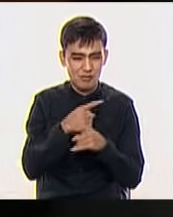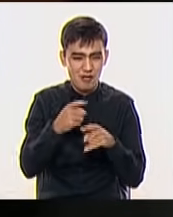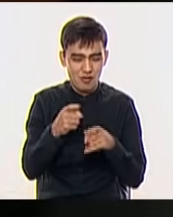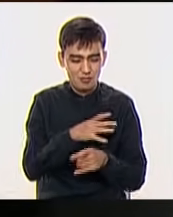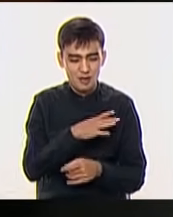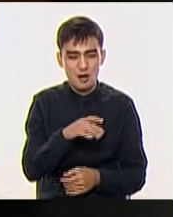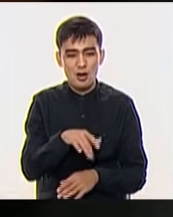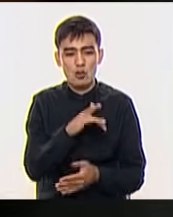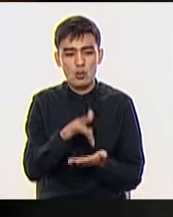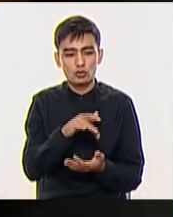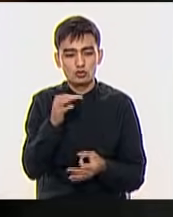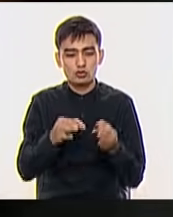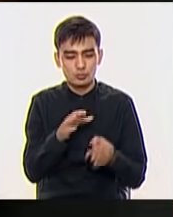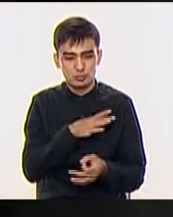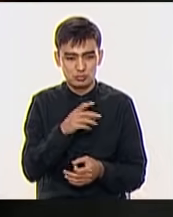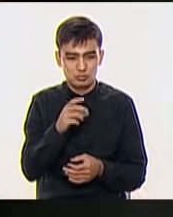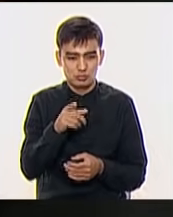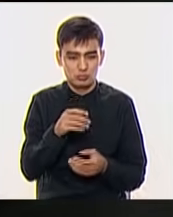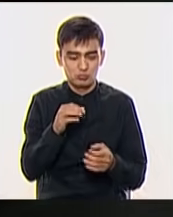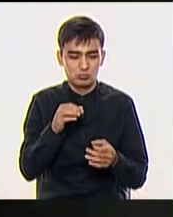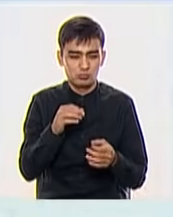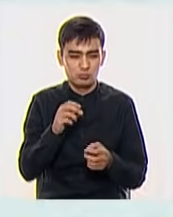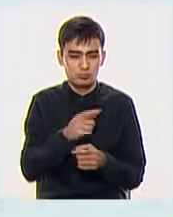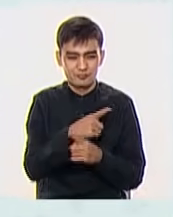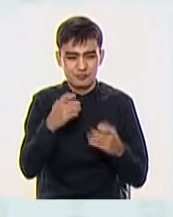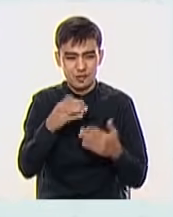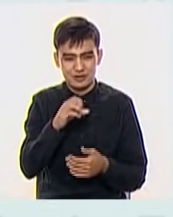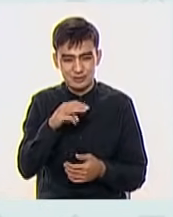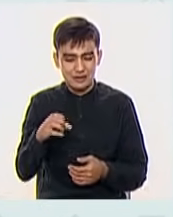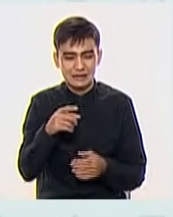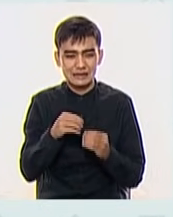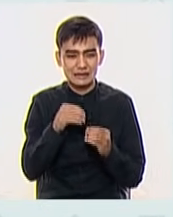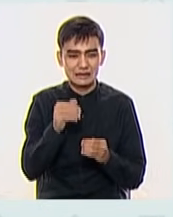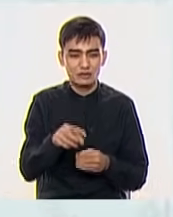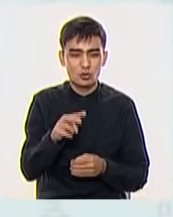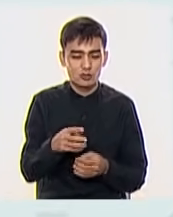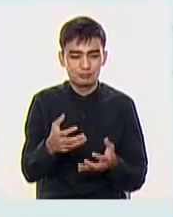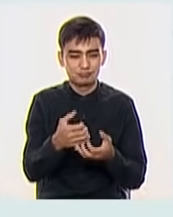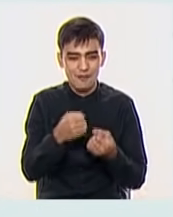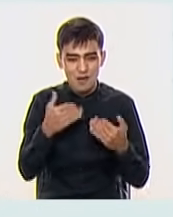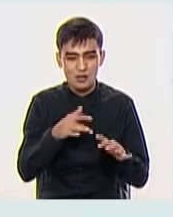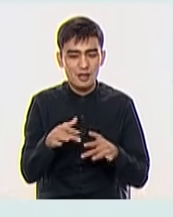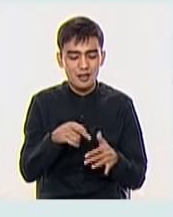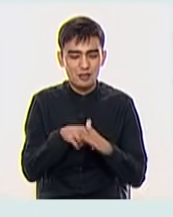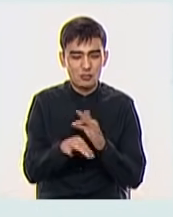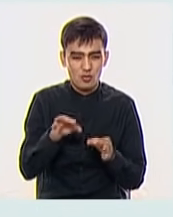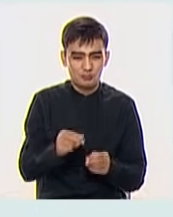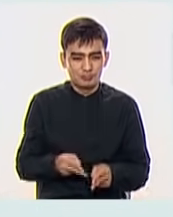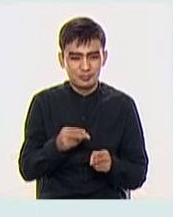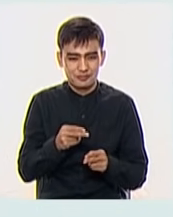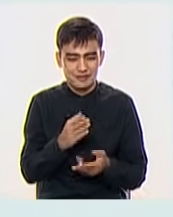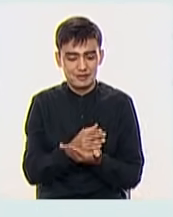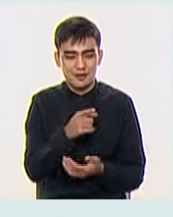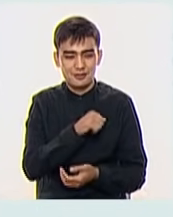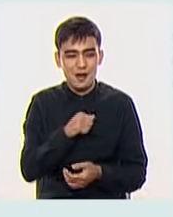позже городской суд опроверг сообщение и сказал, что в кабинете судьи изъяли 10 тысяч долларов. А дело ведется по статье «Мошенничество».